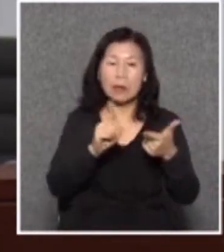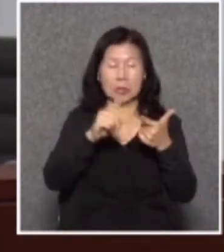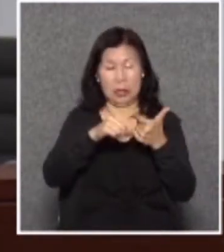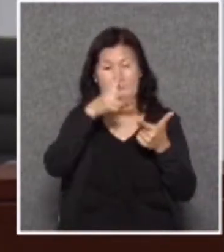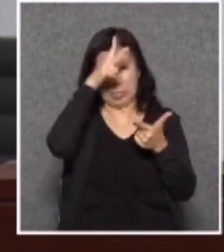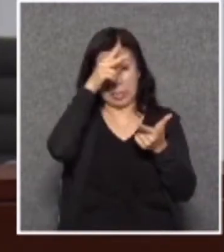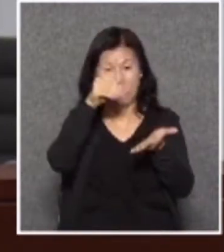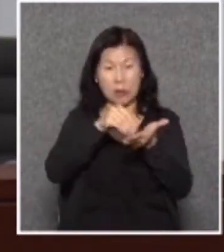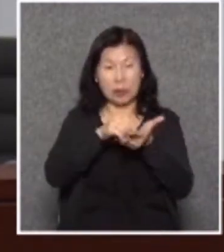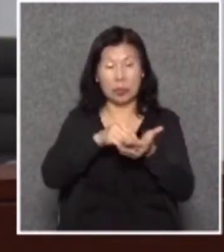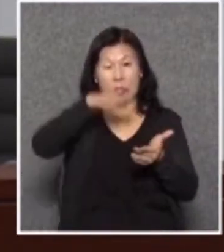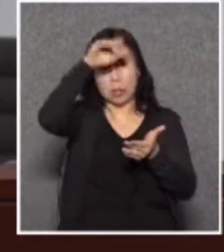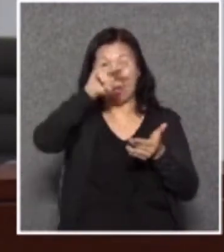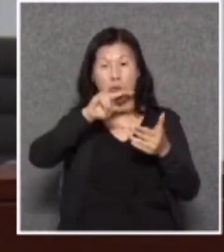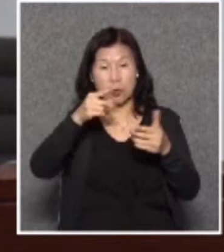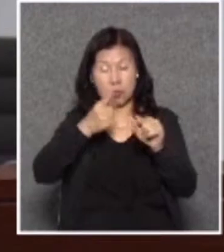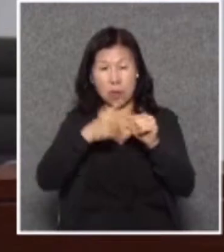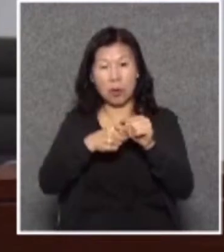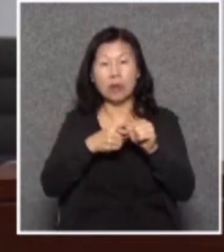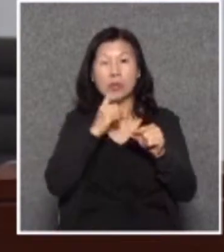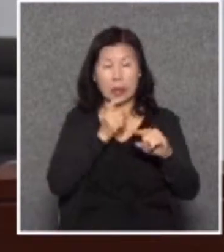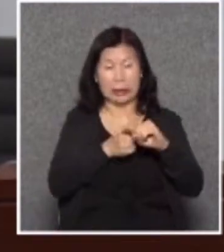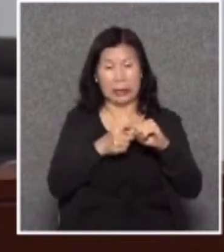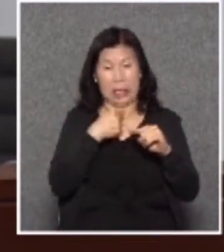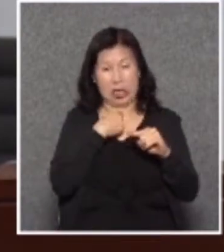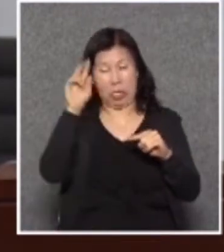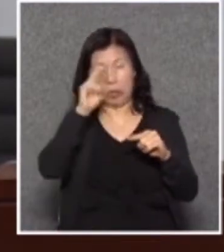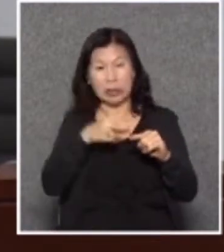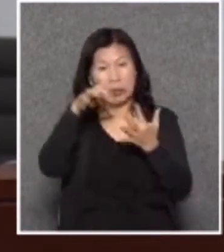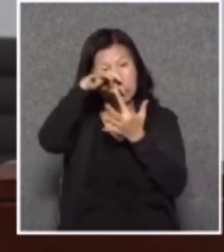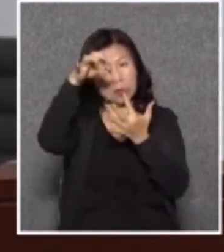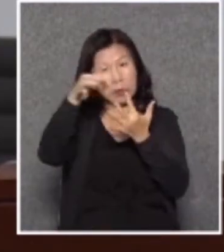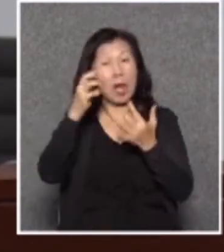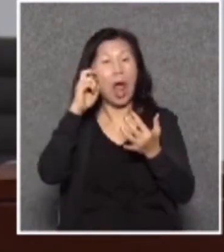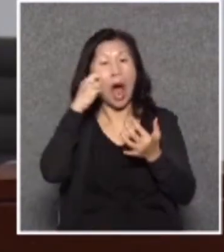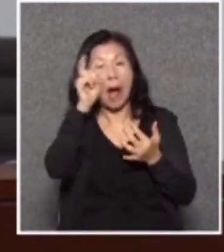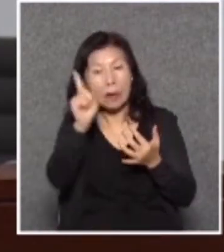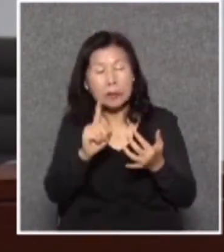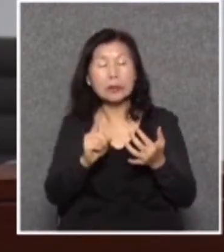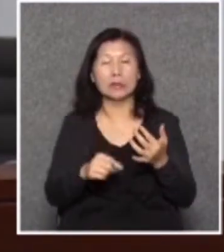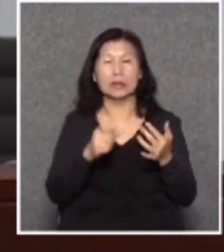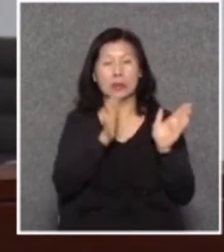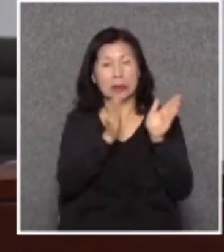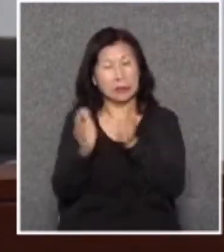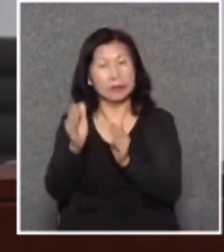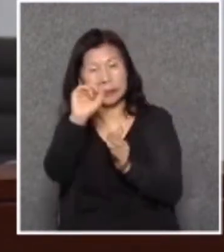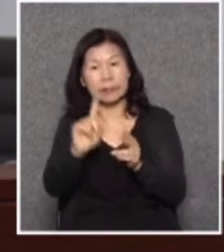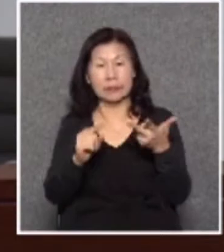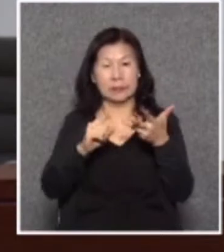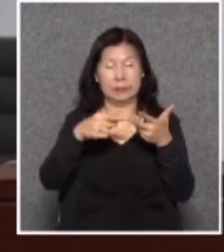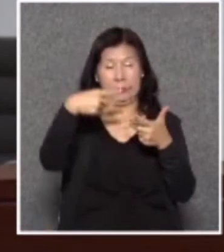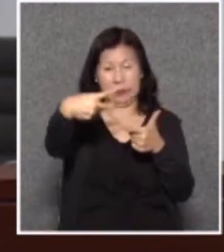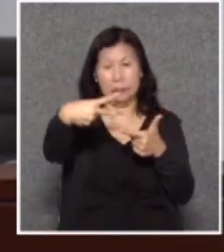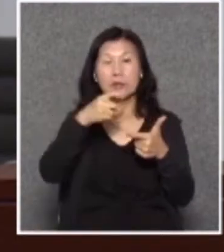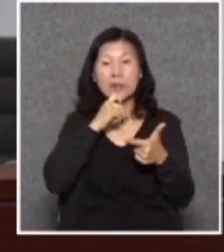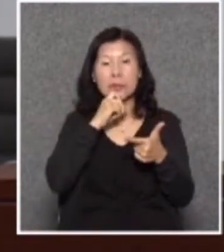或者改變高中科科目為必修科或者選修科時候的考慮因素和程序為何？第二，各